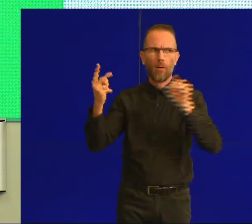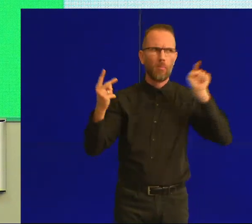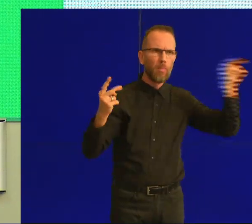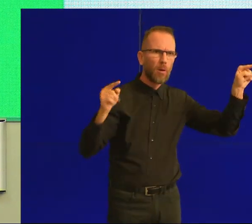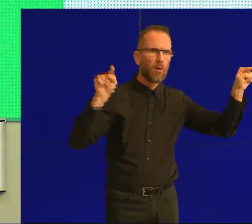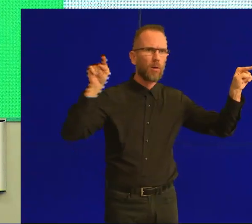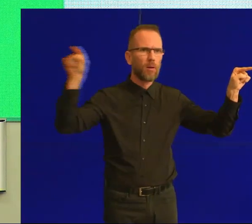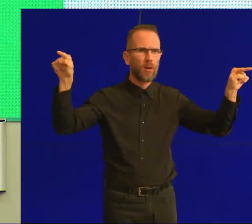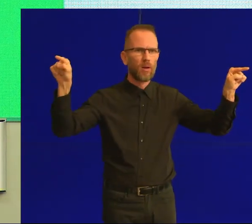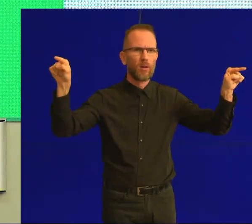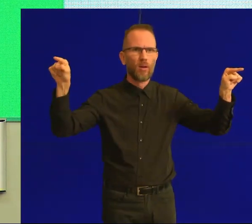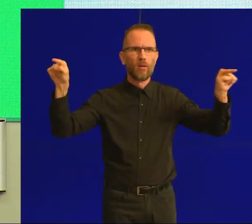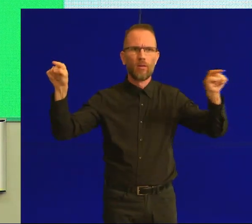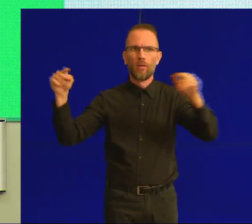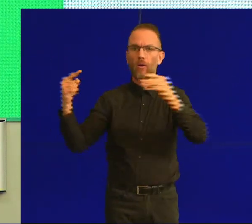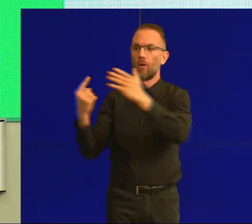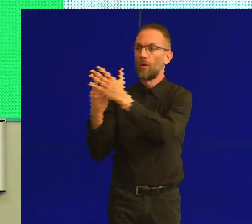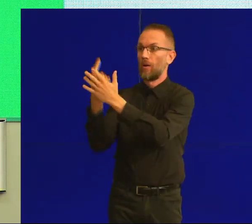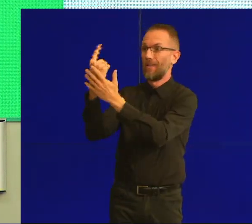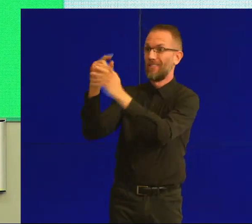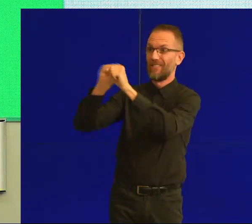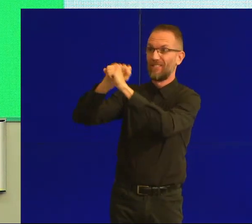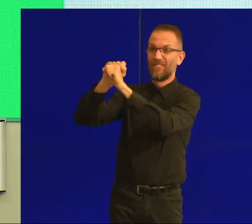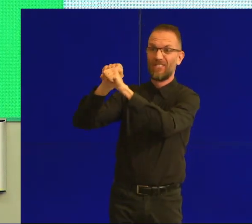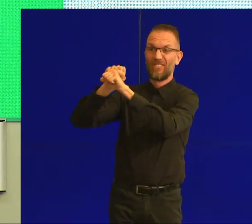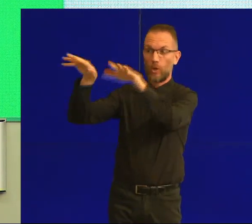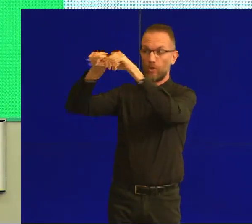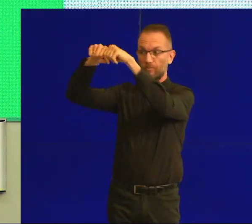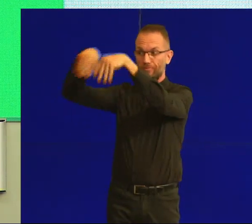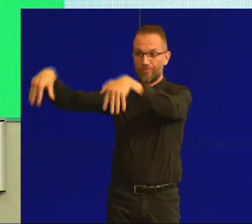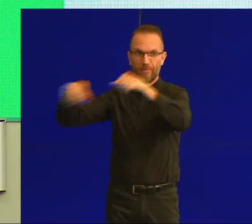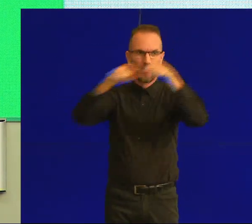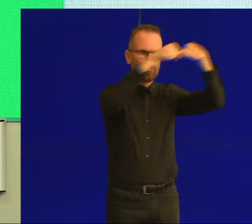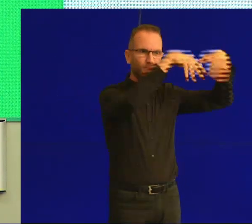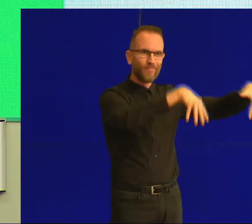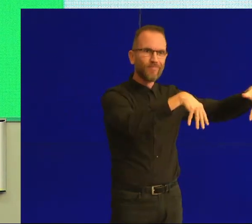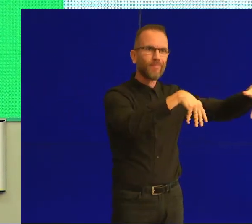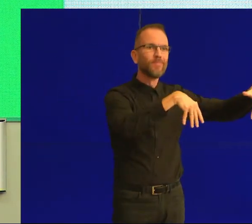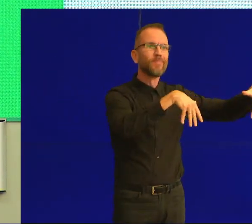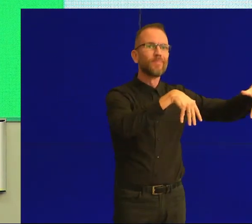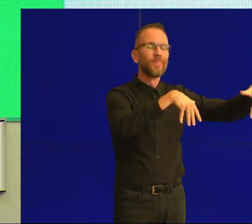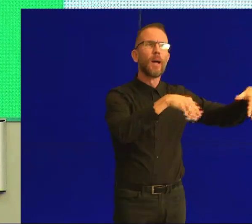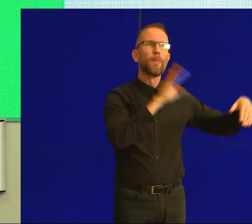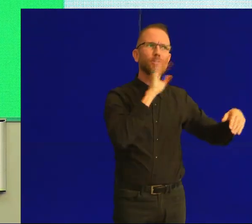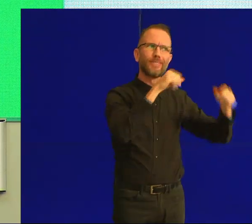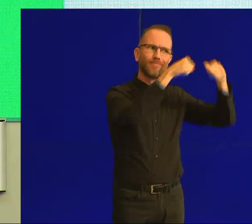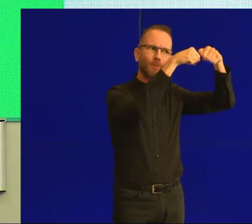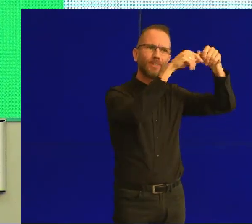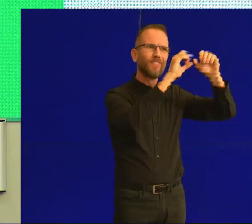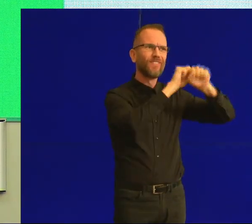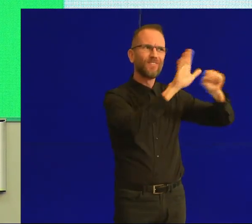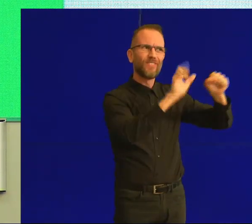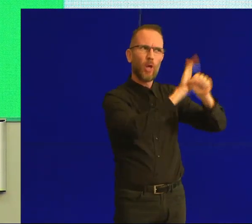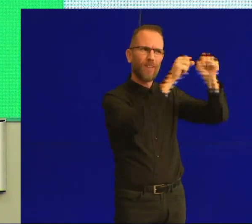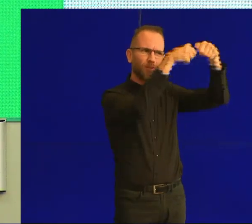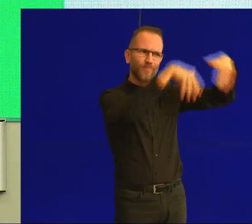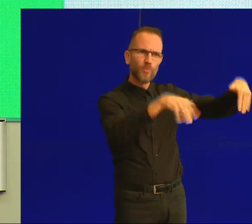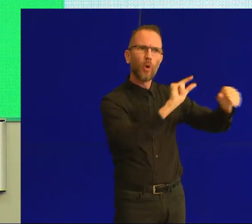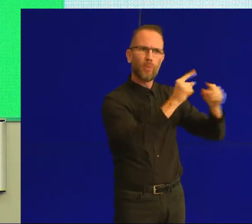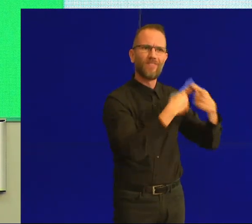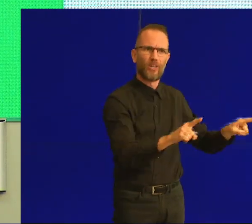en belgique la situation était différente en belgique les analyses génétiques que l'on a faits au laboratoire de référence est aussi dans